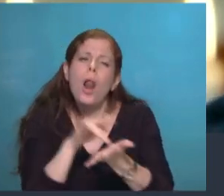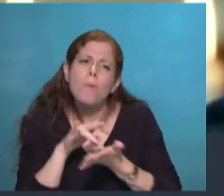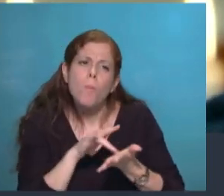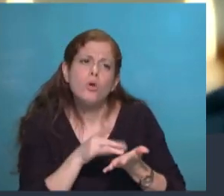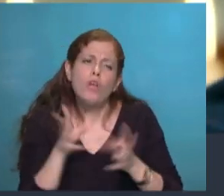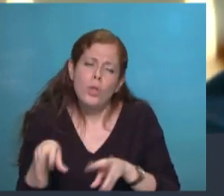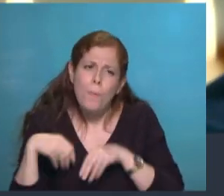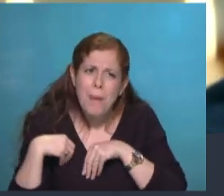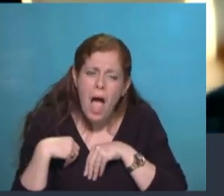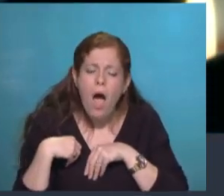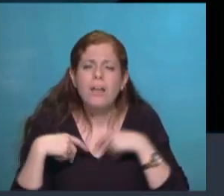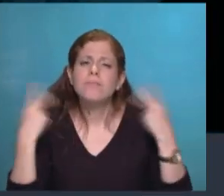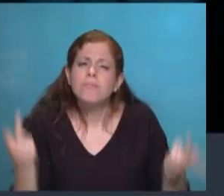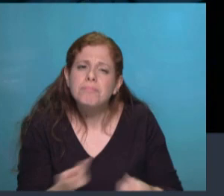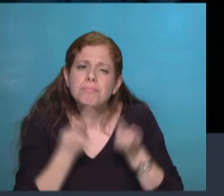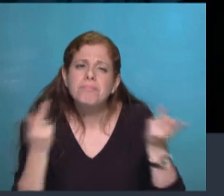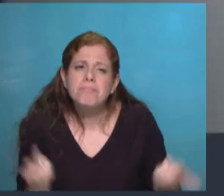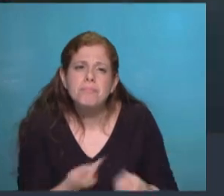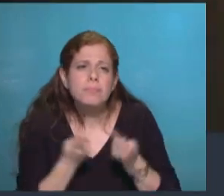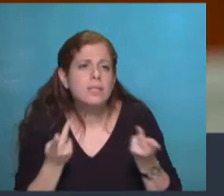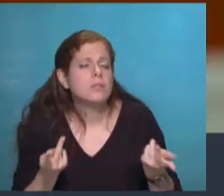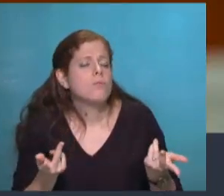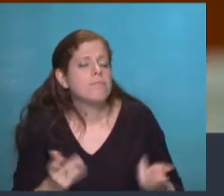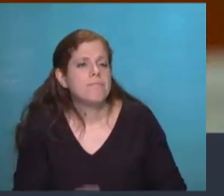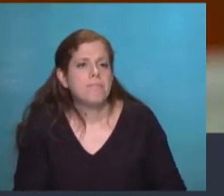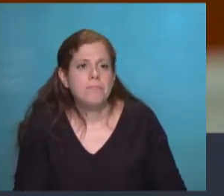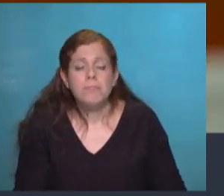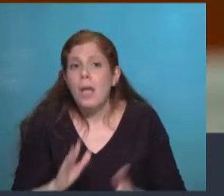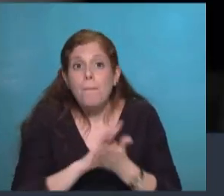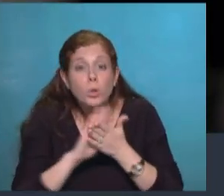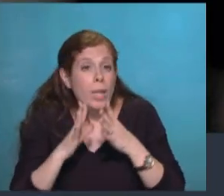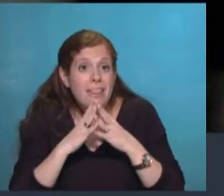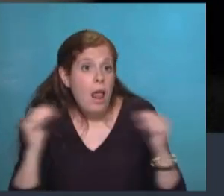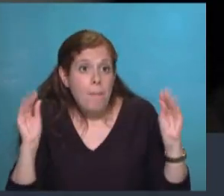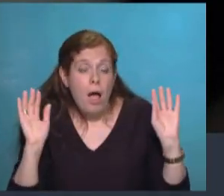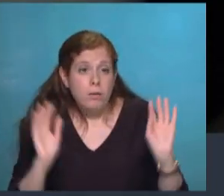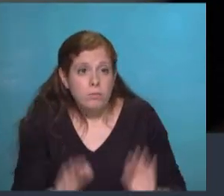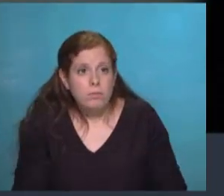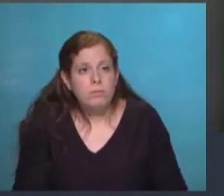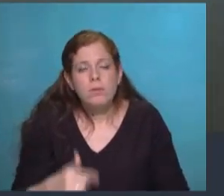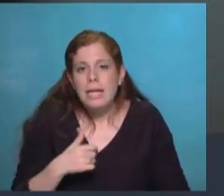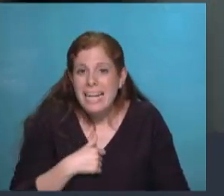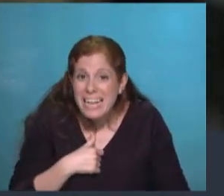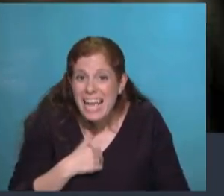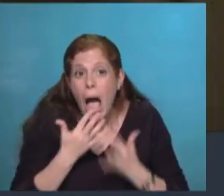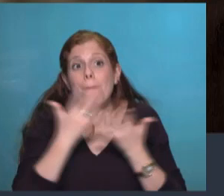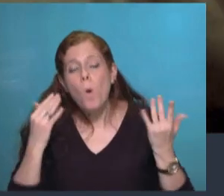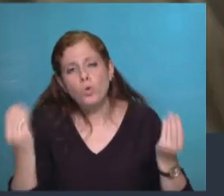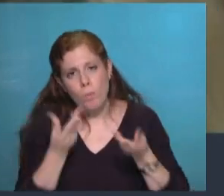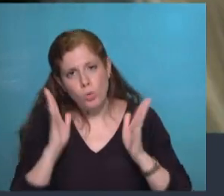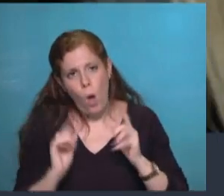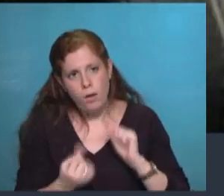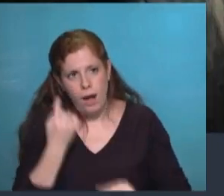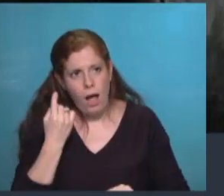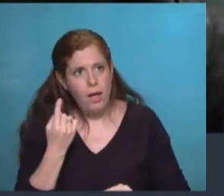together and went round there. She has just vanished. לי היה ברור שמשהו רק קרה. היא לא